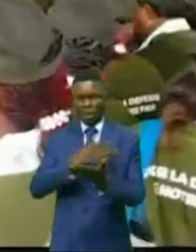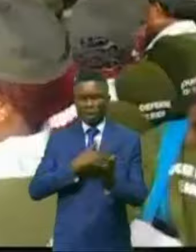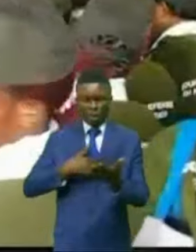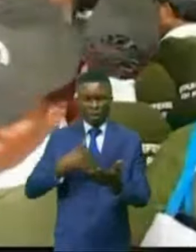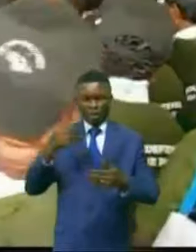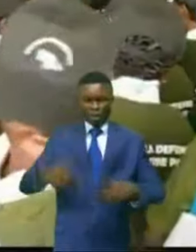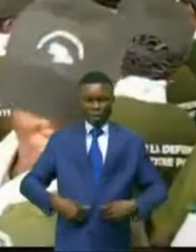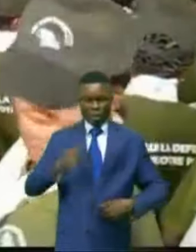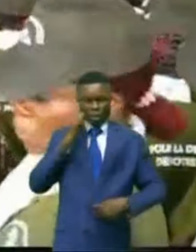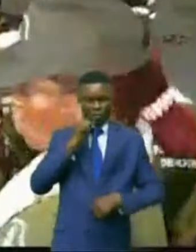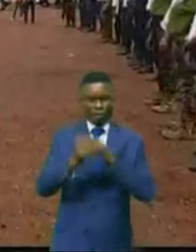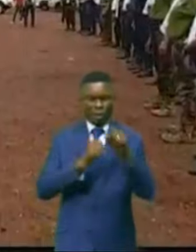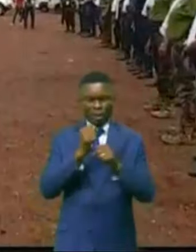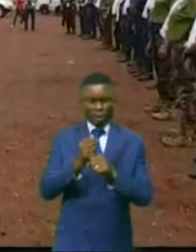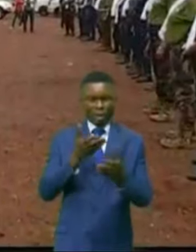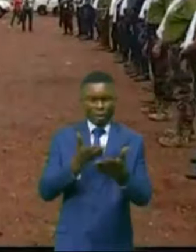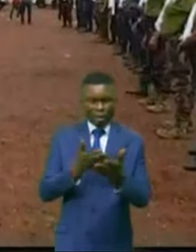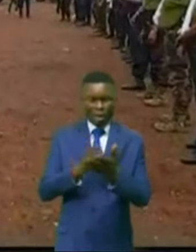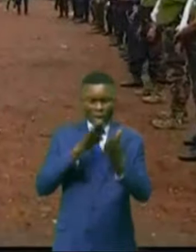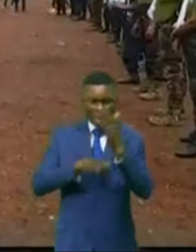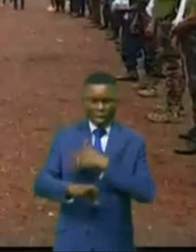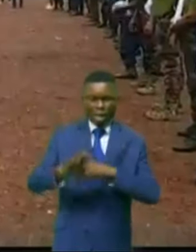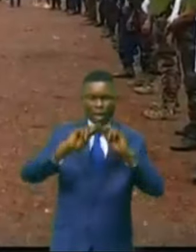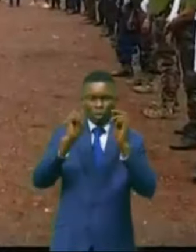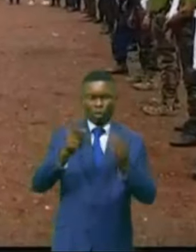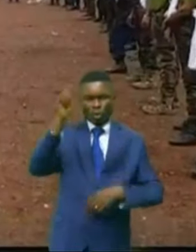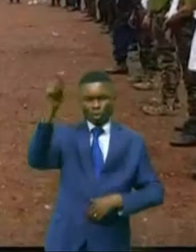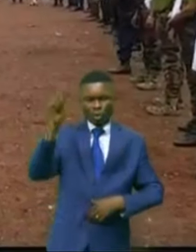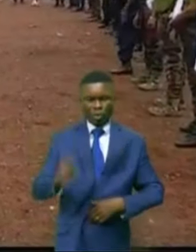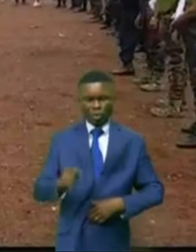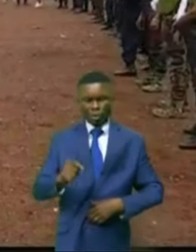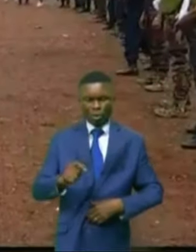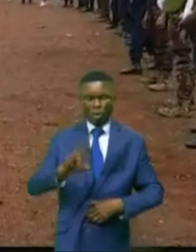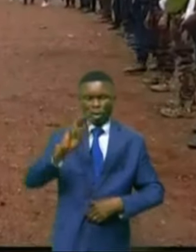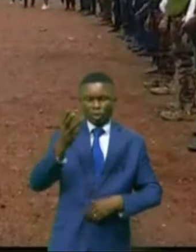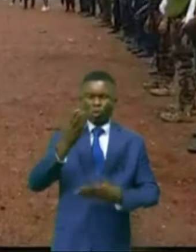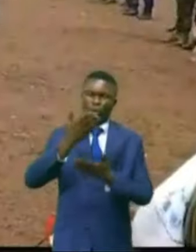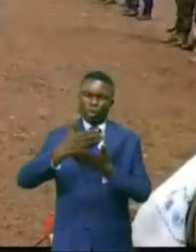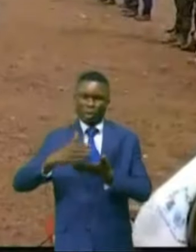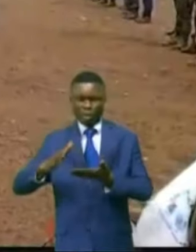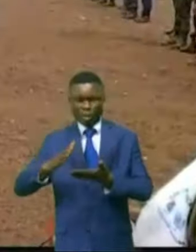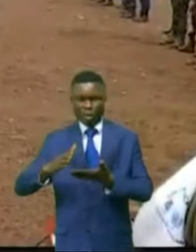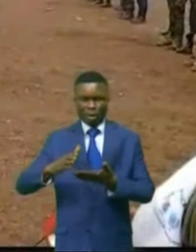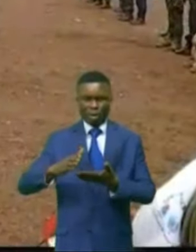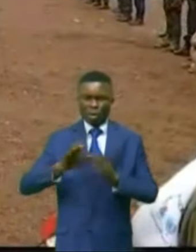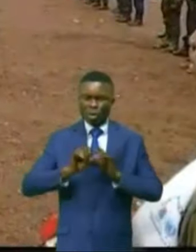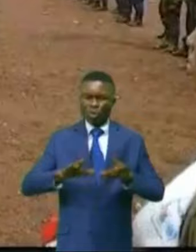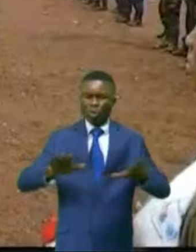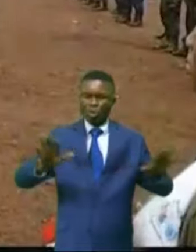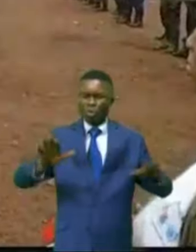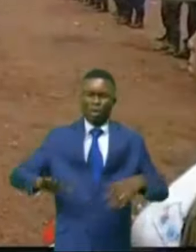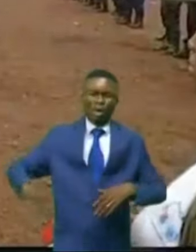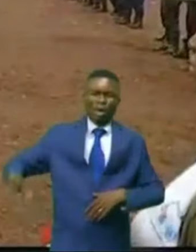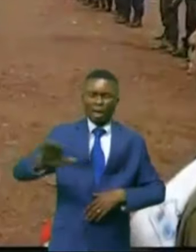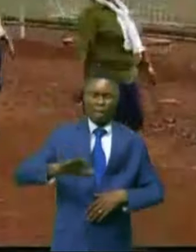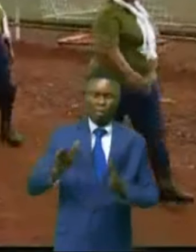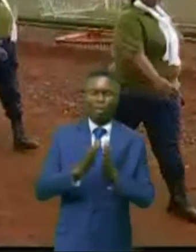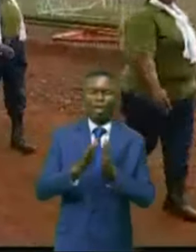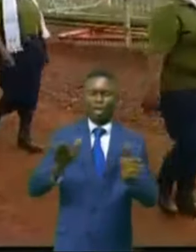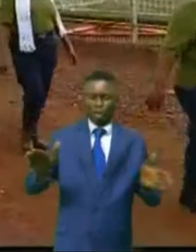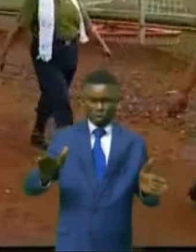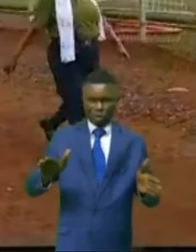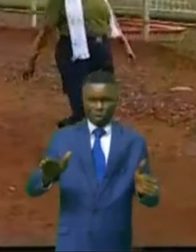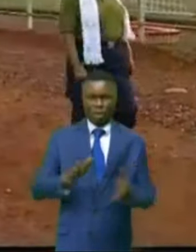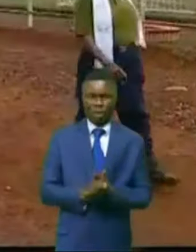à 25 ans à intégrer l'armée qui est à sa troisième phase s'étendre sur l'étendue de la République.